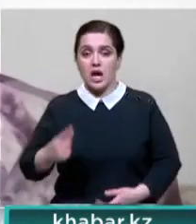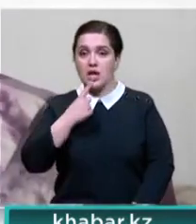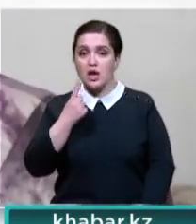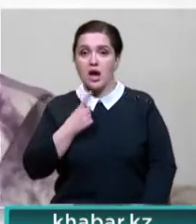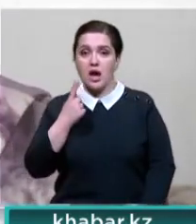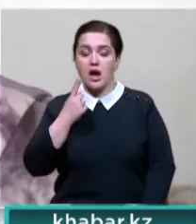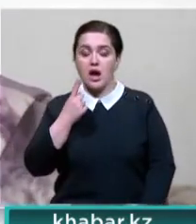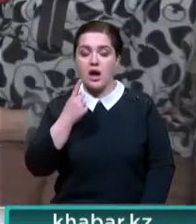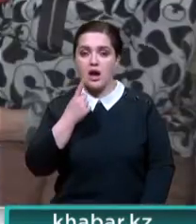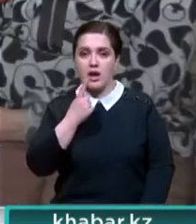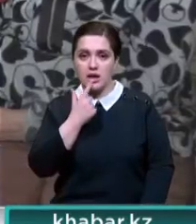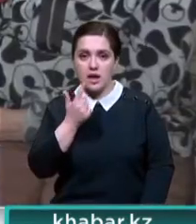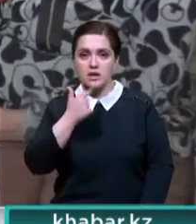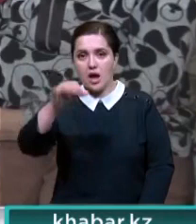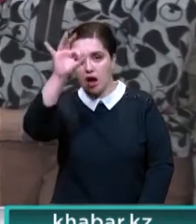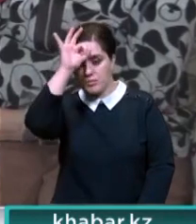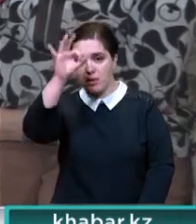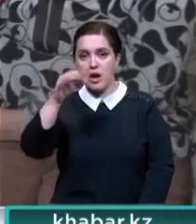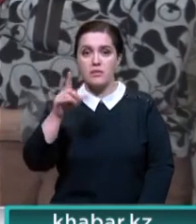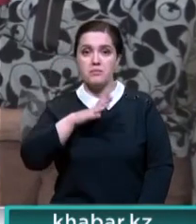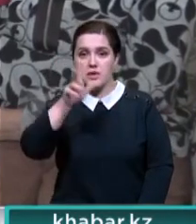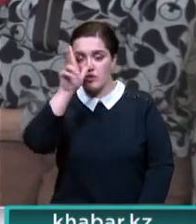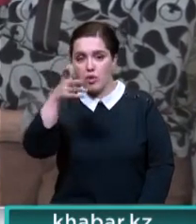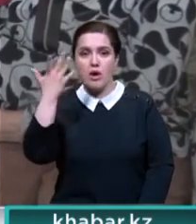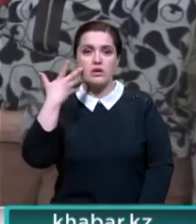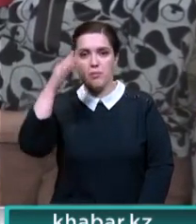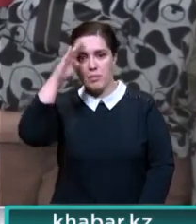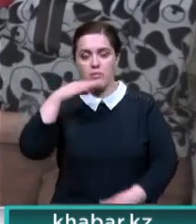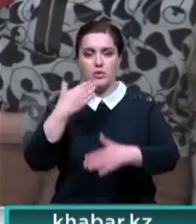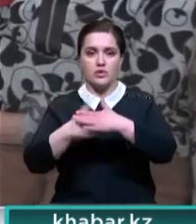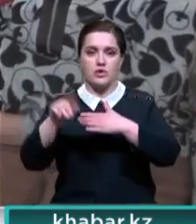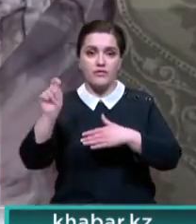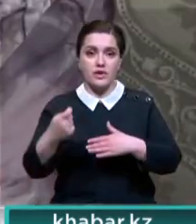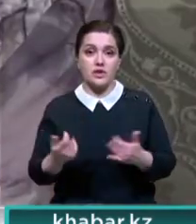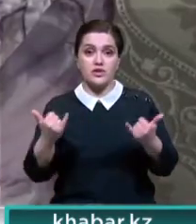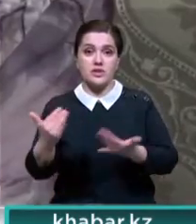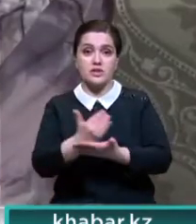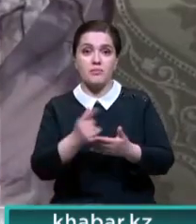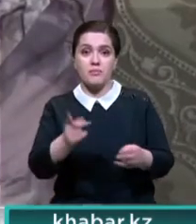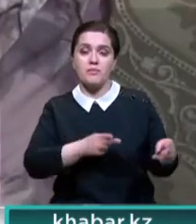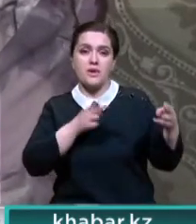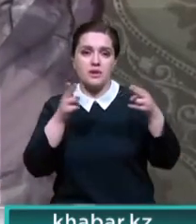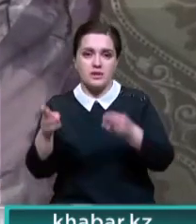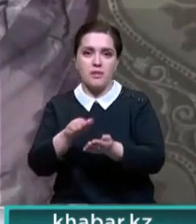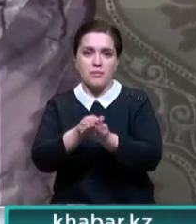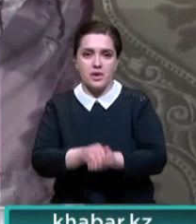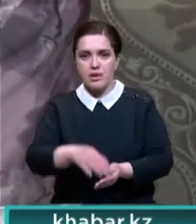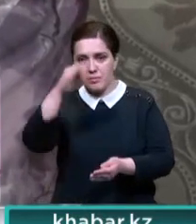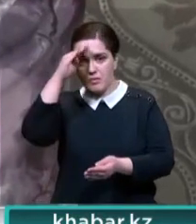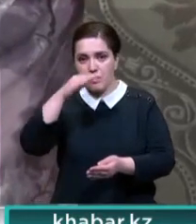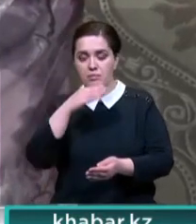красноармейца мадине тоже ей было всего три года когда отец ушел на фронт теперь она собирается посетить могилу отца